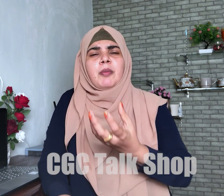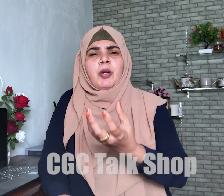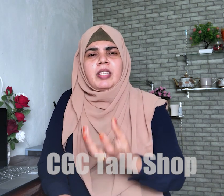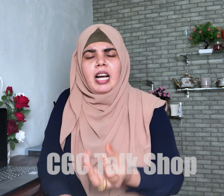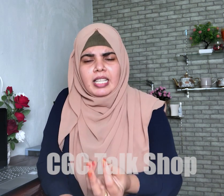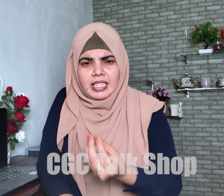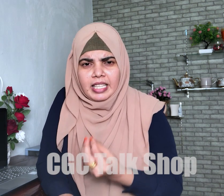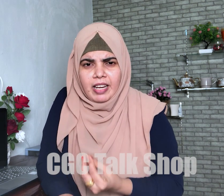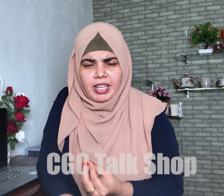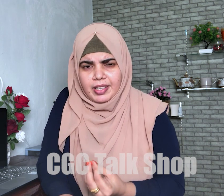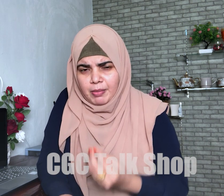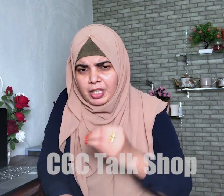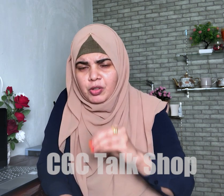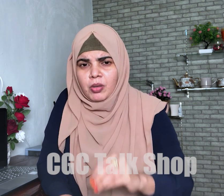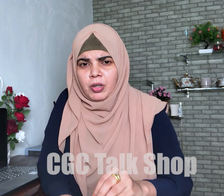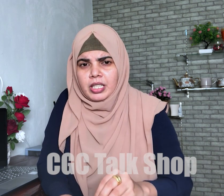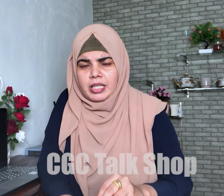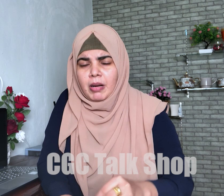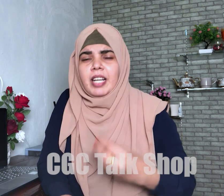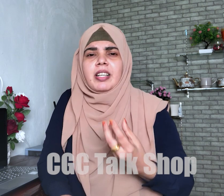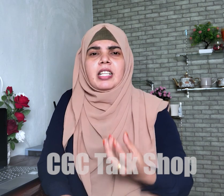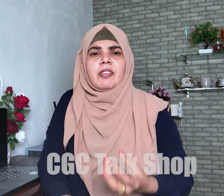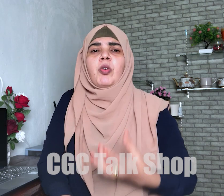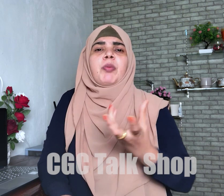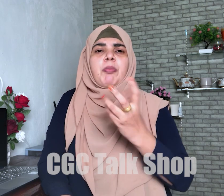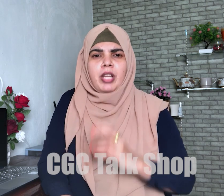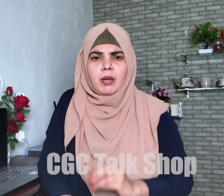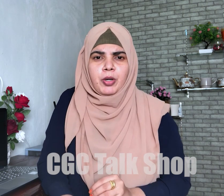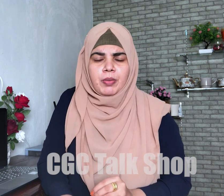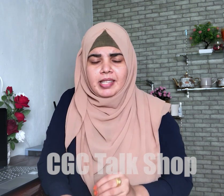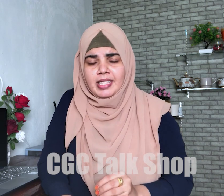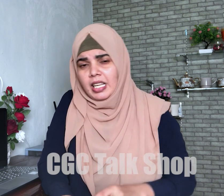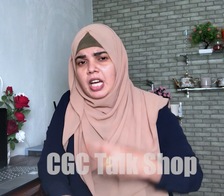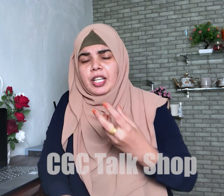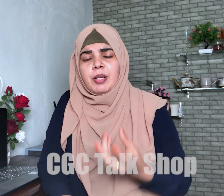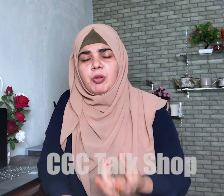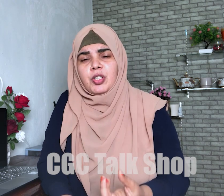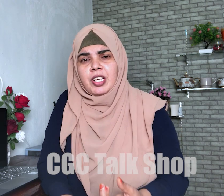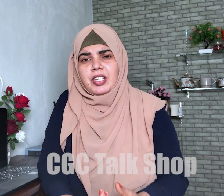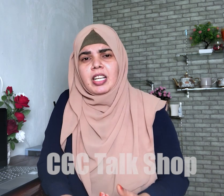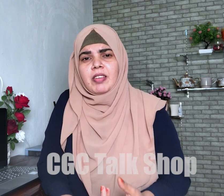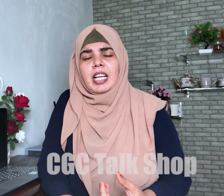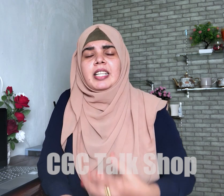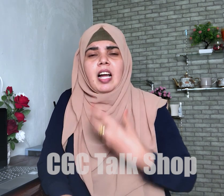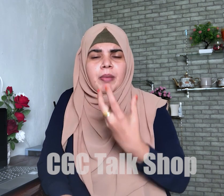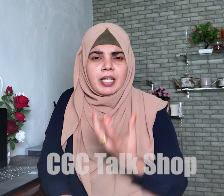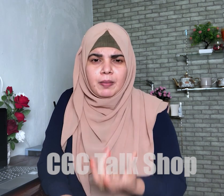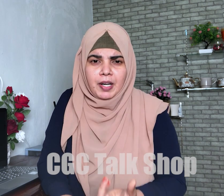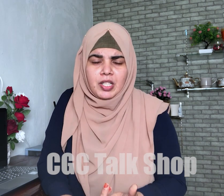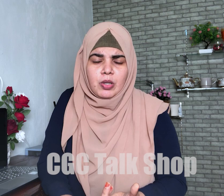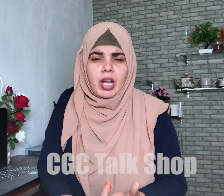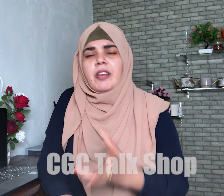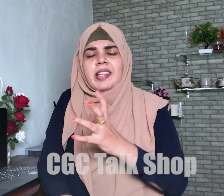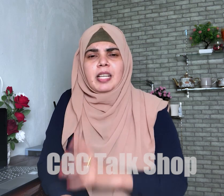போறவங்க அங்க போய் வந்து ஆங்கிலத்துல கேள்வி கேட்டு பதில் சொல்லும் பொழுது மாணவர்களுக்கு வந்து ஒண்ணுமே புரியாம போயிரும். கடைசியில 2-3 வருஷங்கள் வந்து அதுக்காக